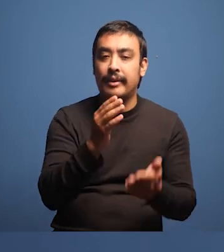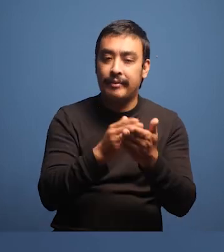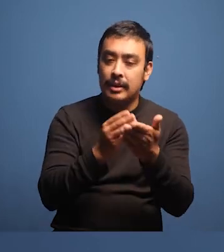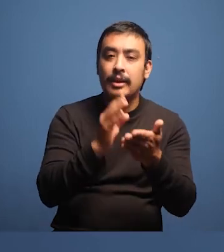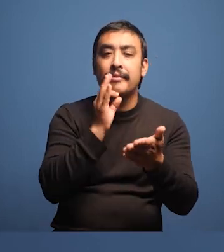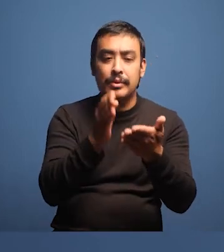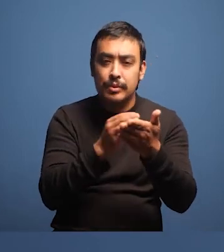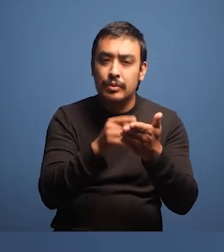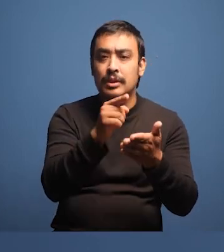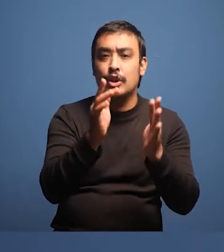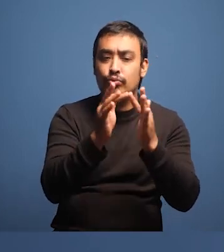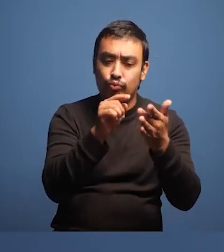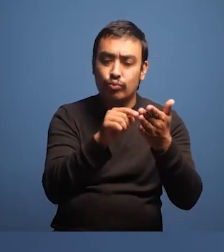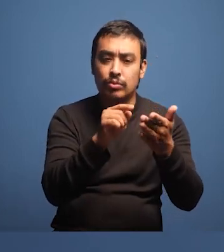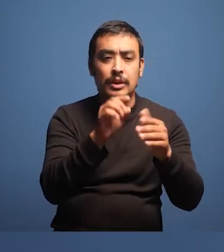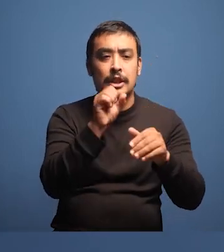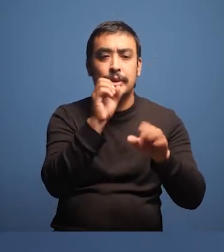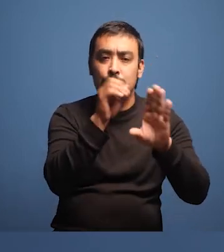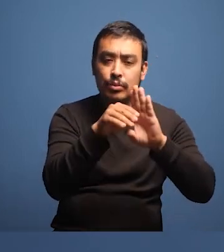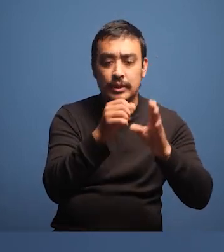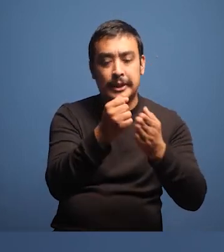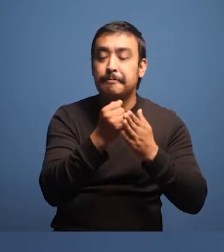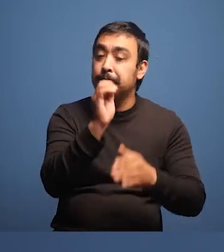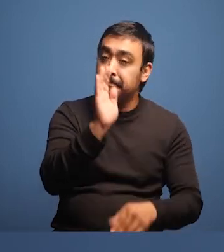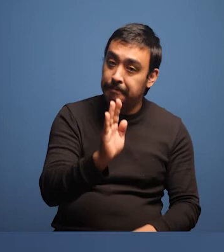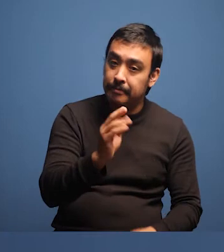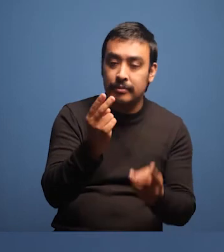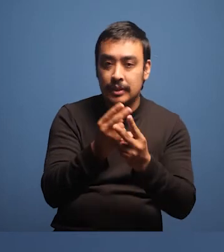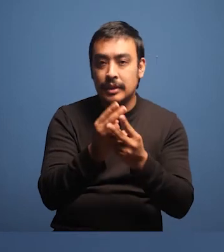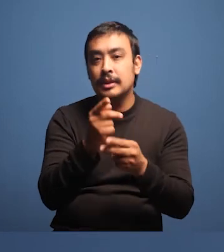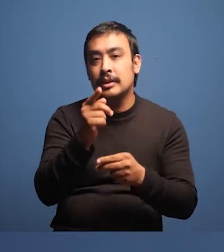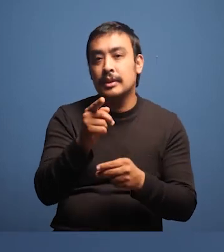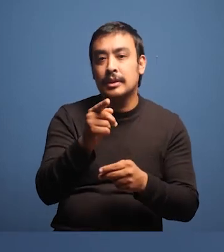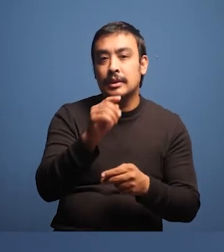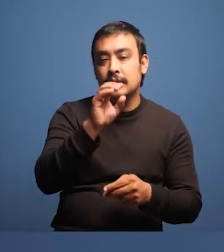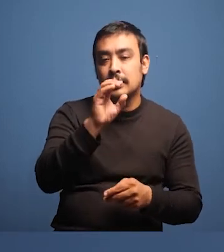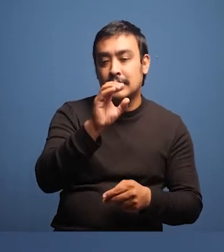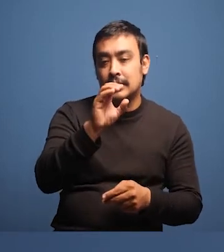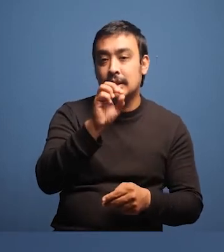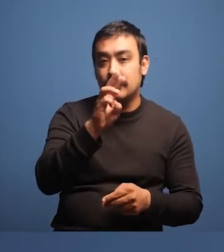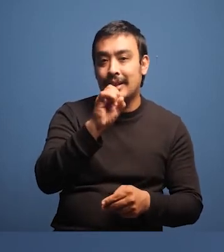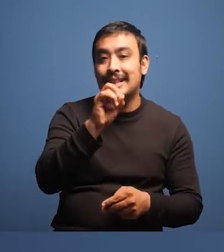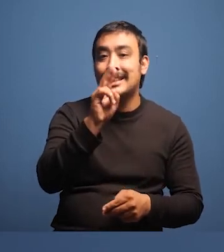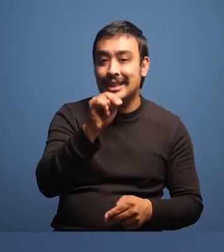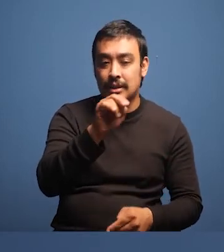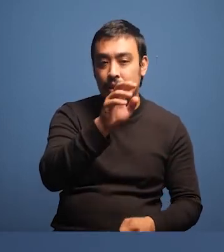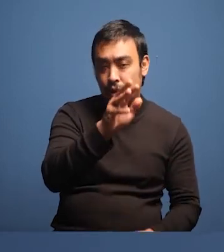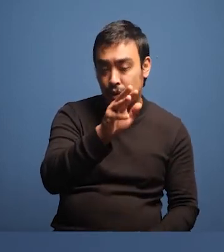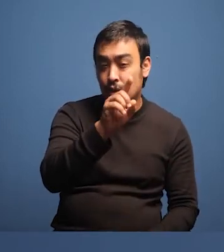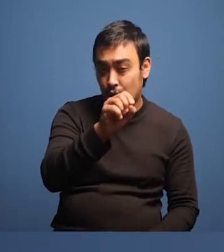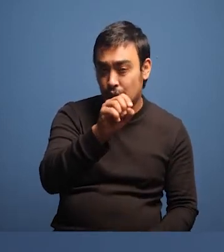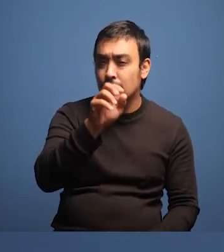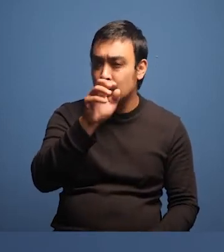गएर तपाईँले एउटा मेसेज छोड्न सक्छ, उहाँहरू तपाईँलाई हेल्प गर्न सक्नुहुन्छ। त्यसै गरी सिभिनको 1098 भनेर हेल्पलाइन नम्बर छ, त्यसमा पनि तपाईँले फिजिकल्ली